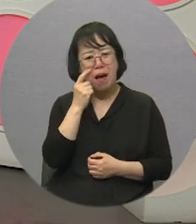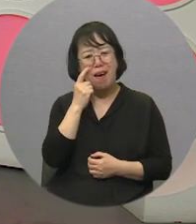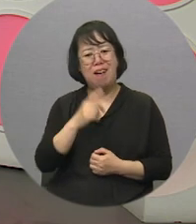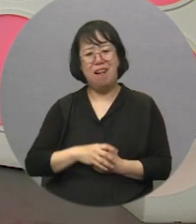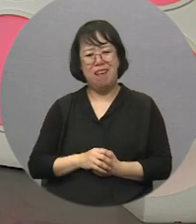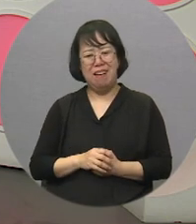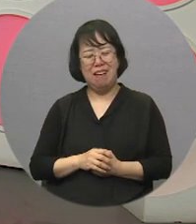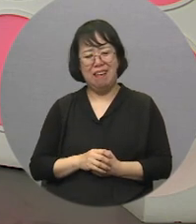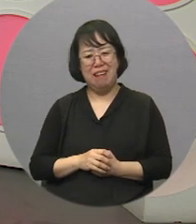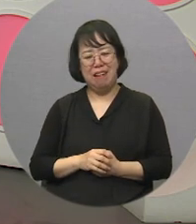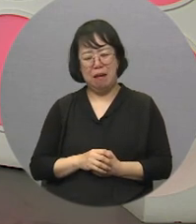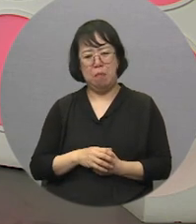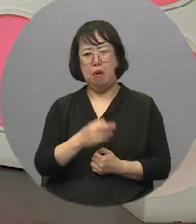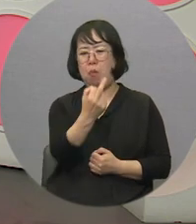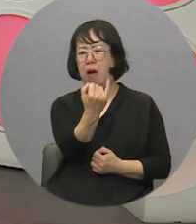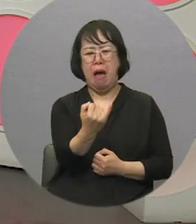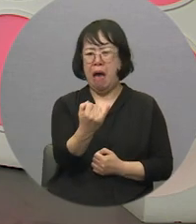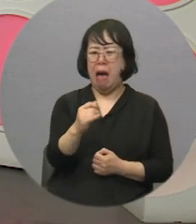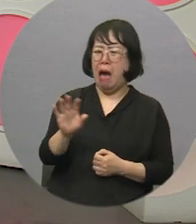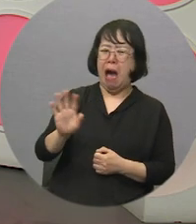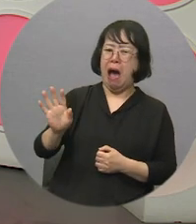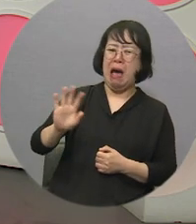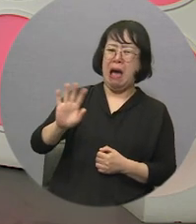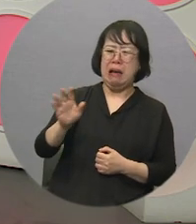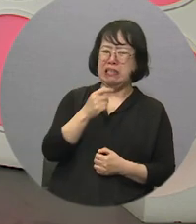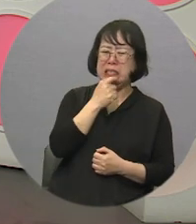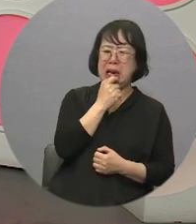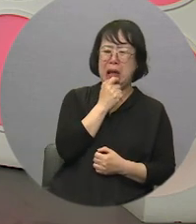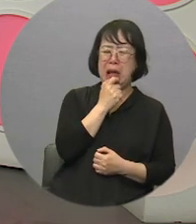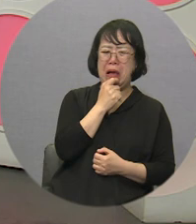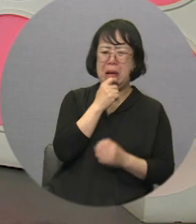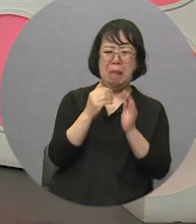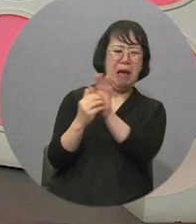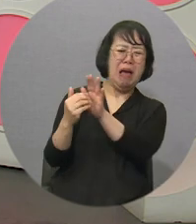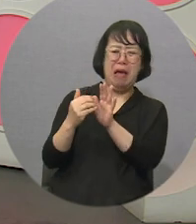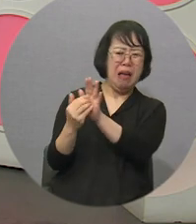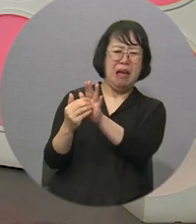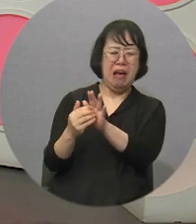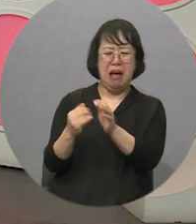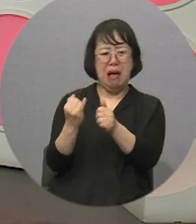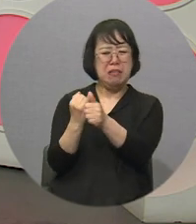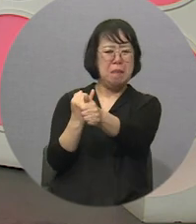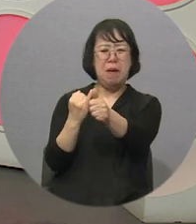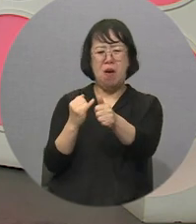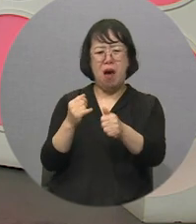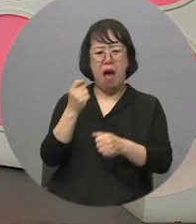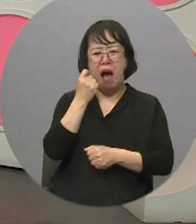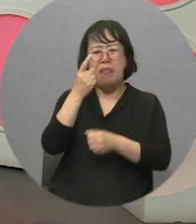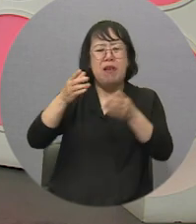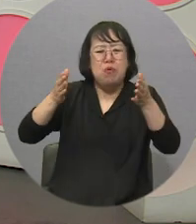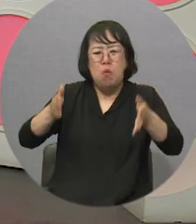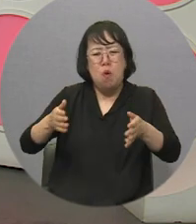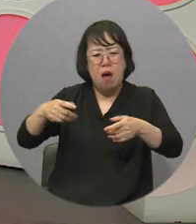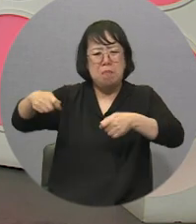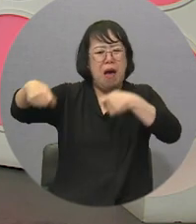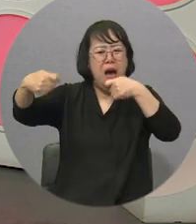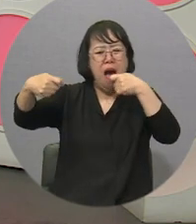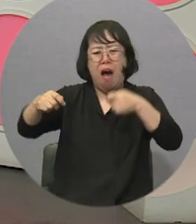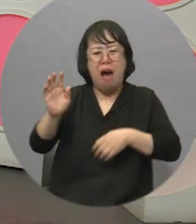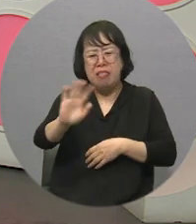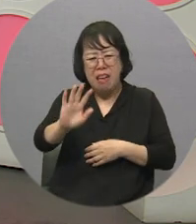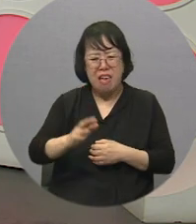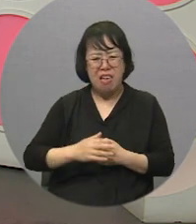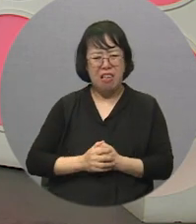말이 끝나기 무섭게 동생은 아우 싫어 싫어 라며 남편과 한 달 동안 밥도 서로 같이 앉아서 먹지